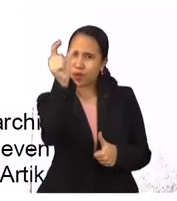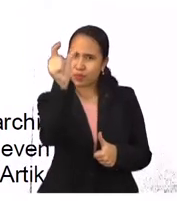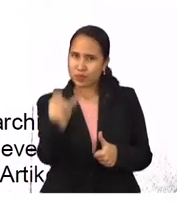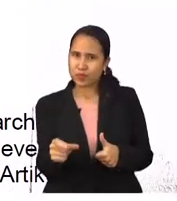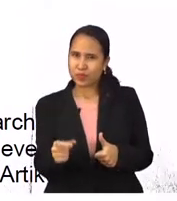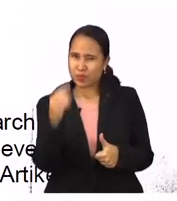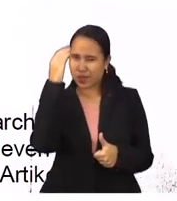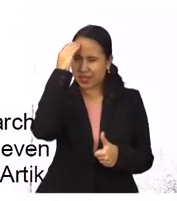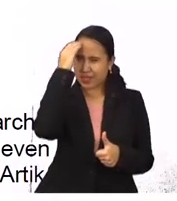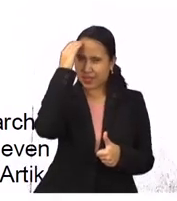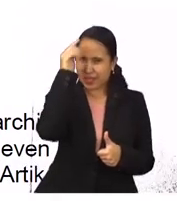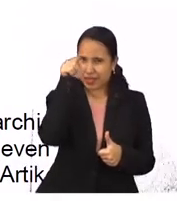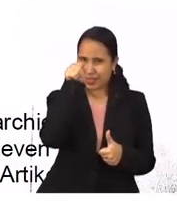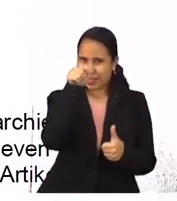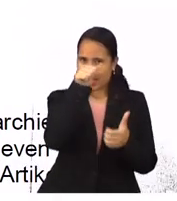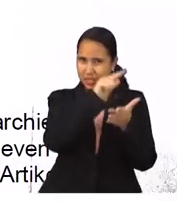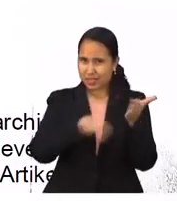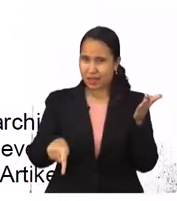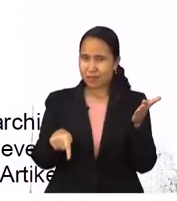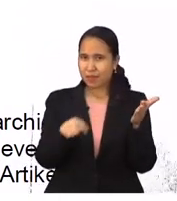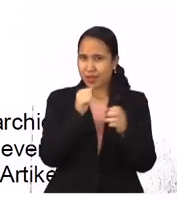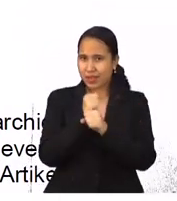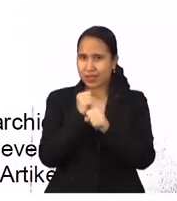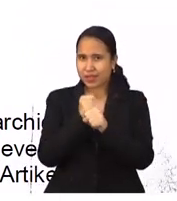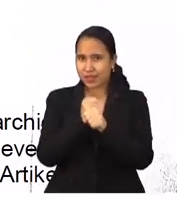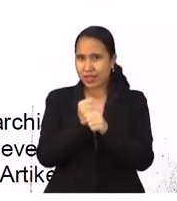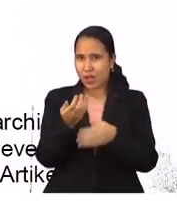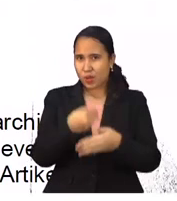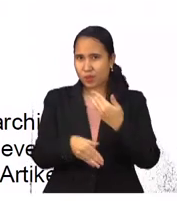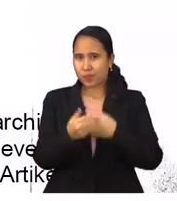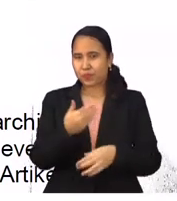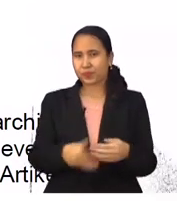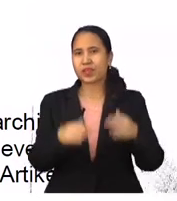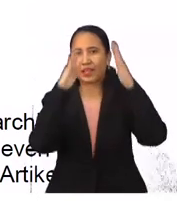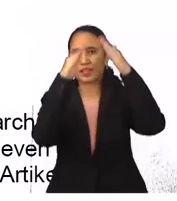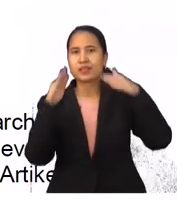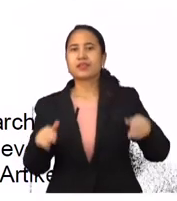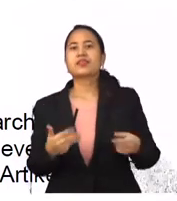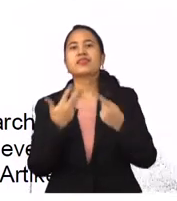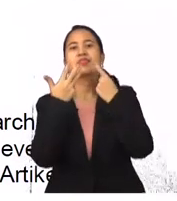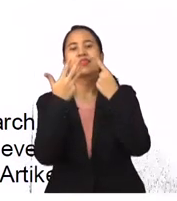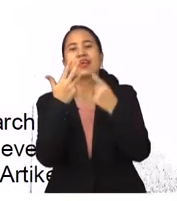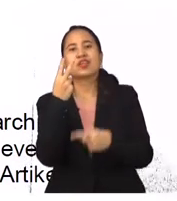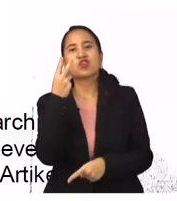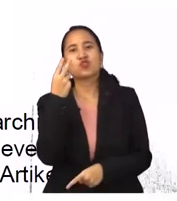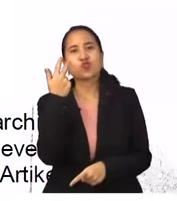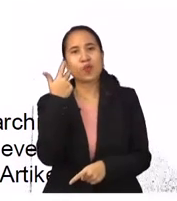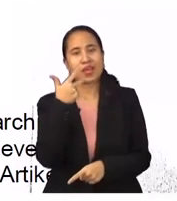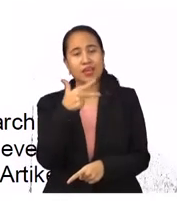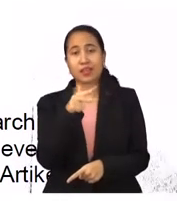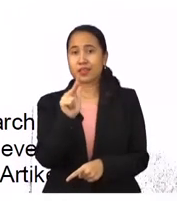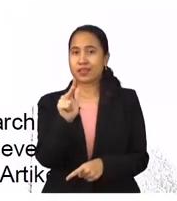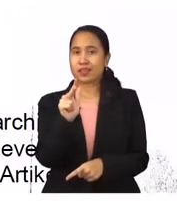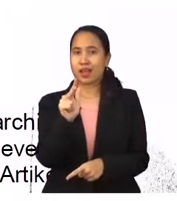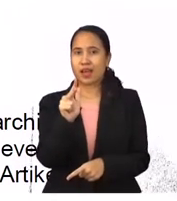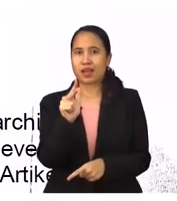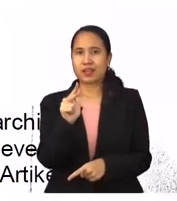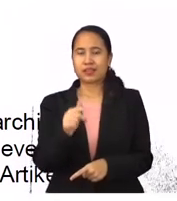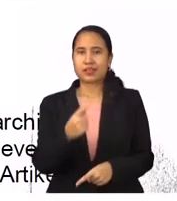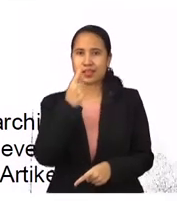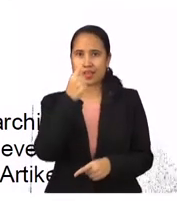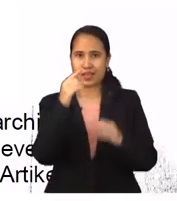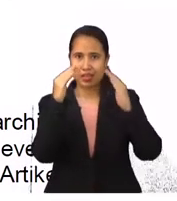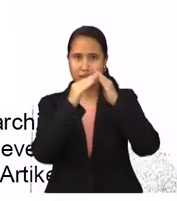van misdrijven gepleegd in verband met de gebeurtenissen in december 1982 of die in het tijdvak van 1